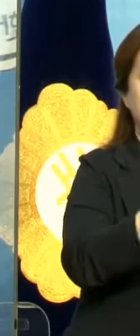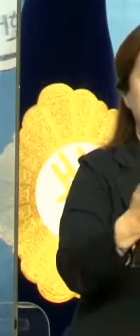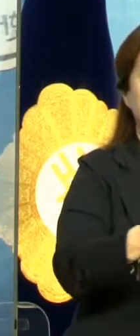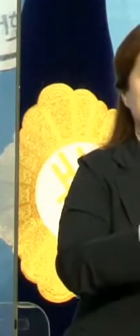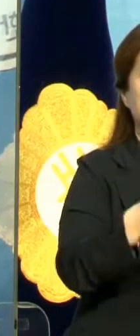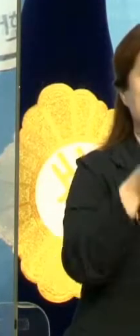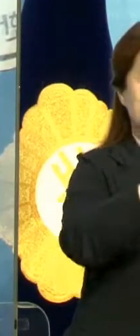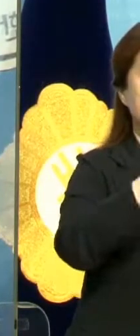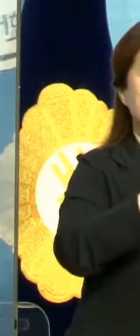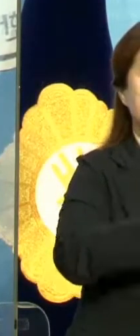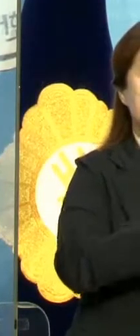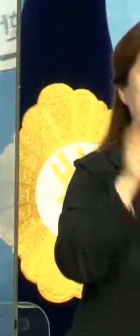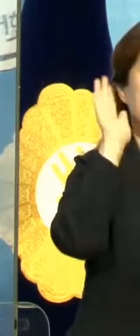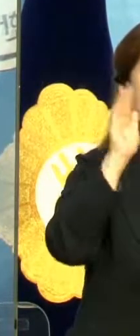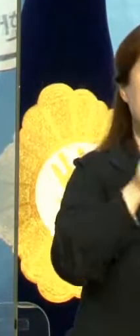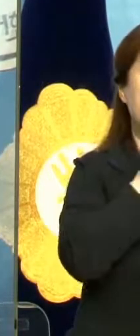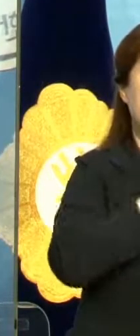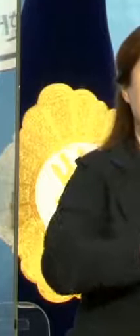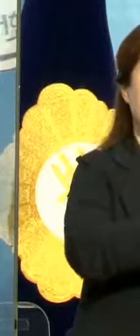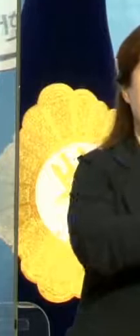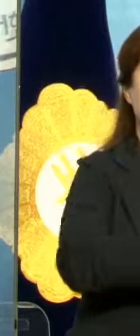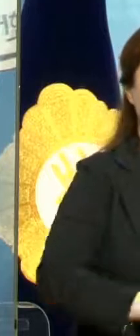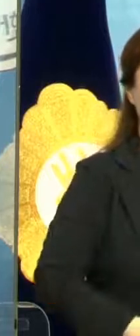이정문 의원께서 보고드리겠습니다